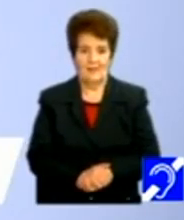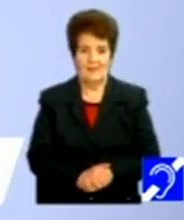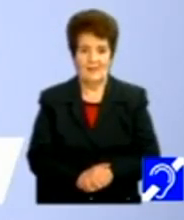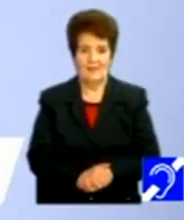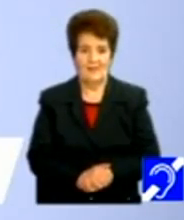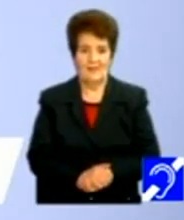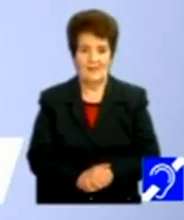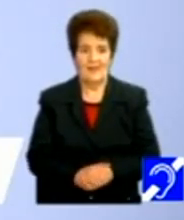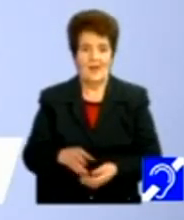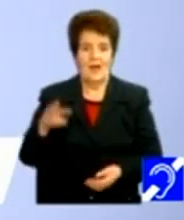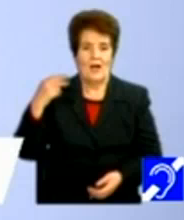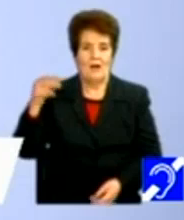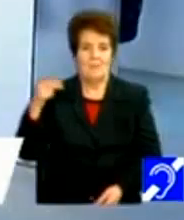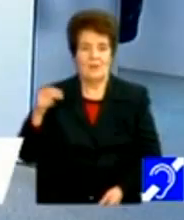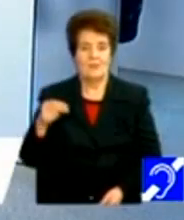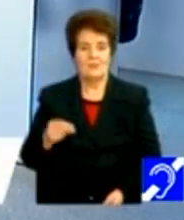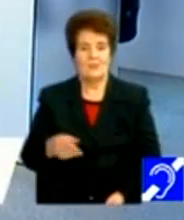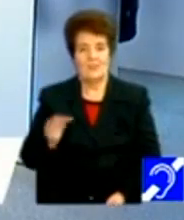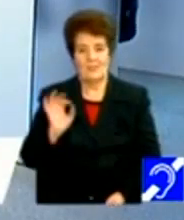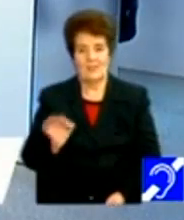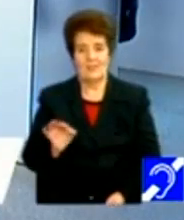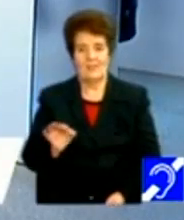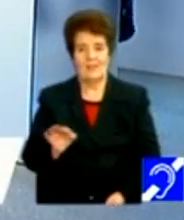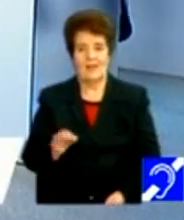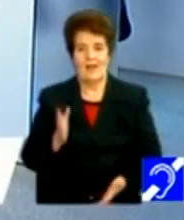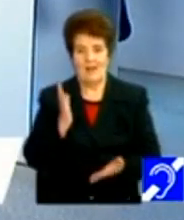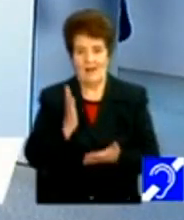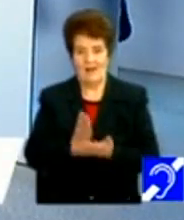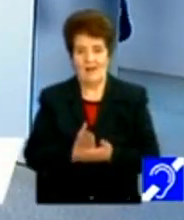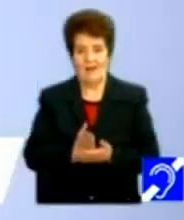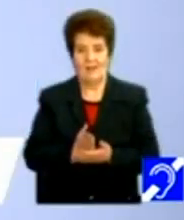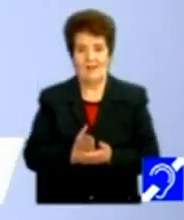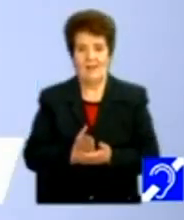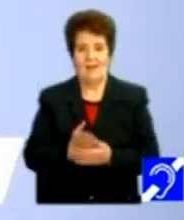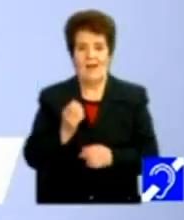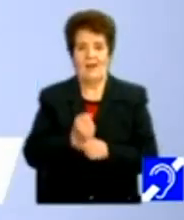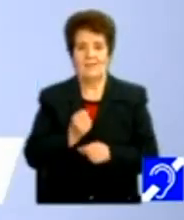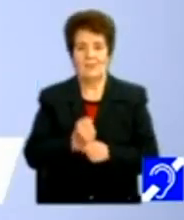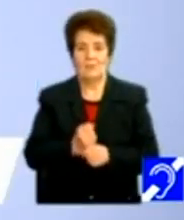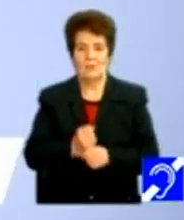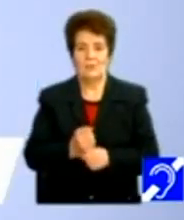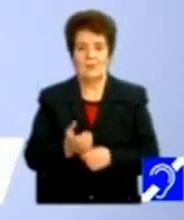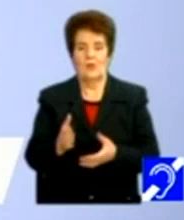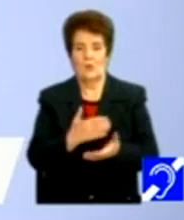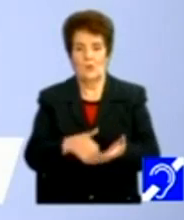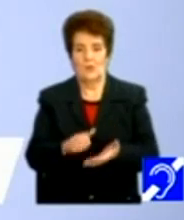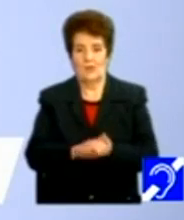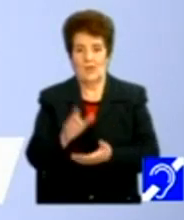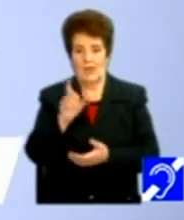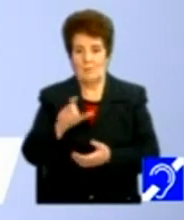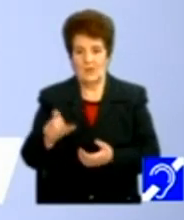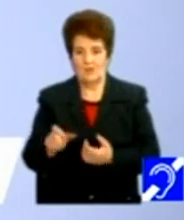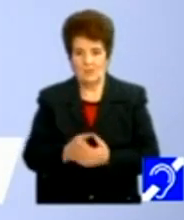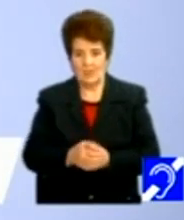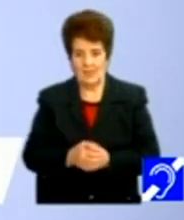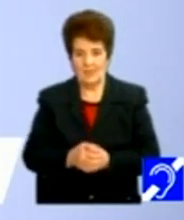Răspundeți. Sigur. Președintele, și domnul Chirtoacă la aceeași întrebare. Președintele are atribuții care țin de numirea magistraților, este o